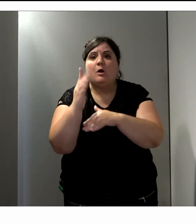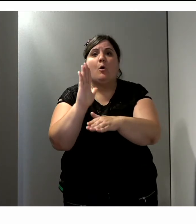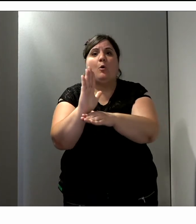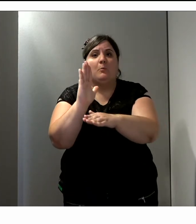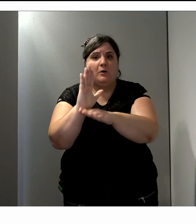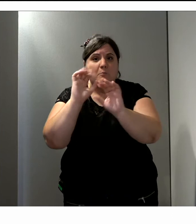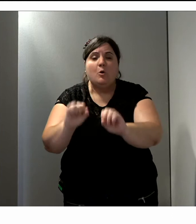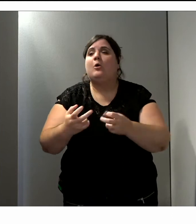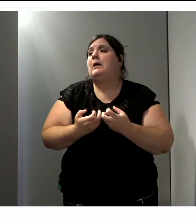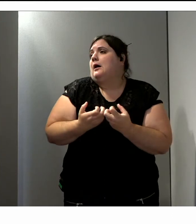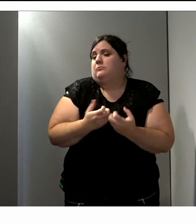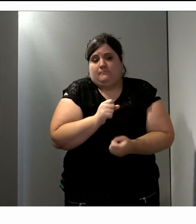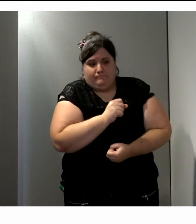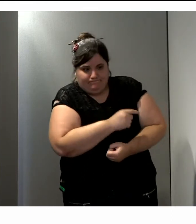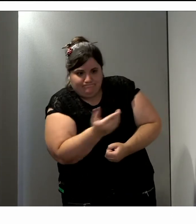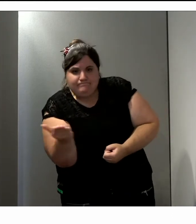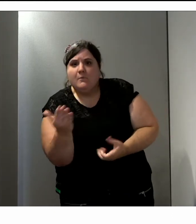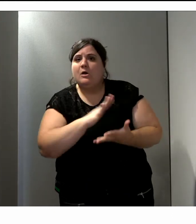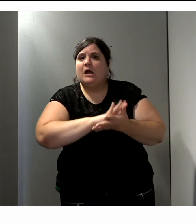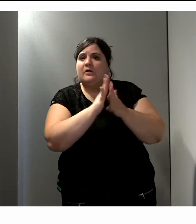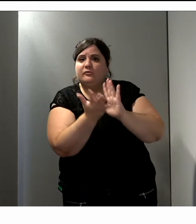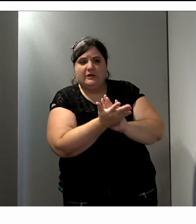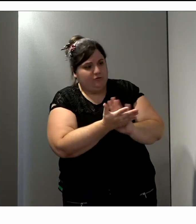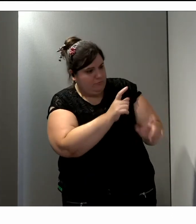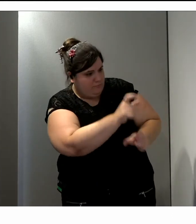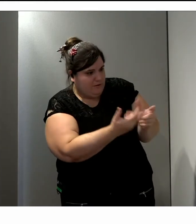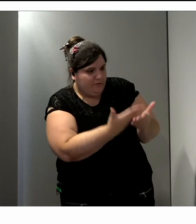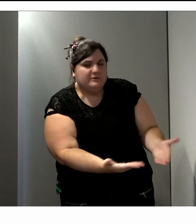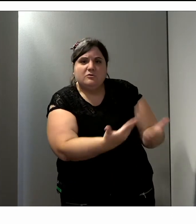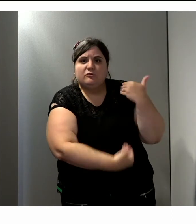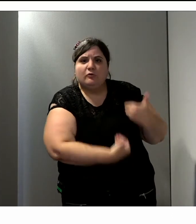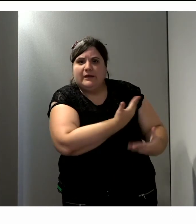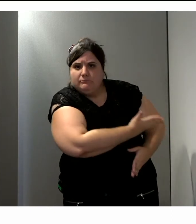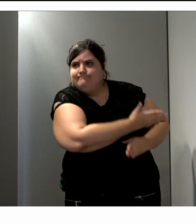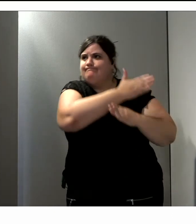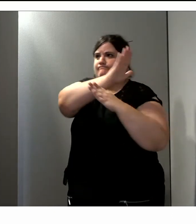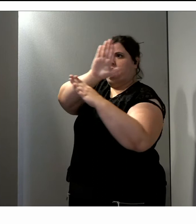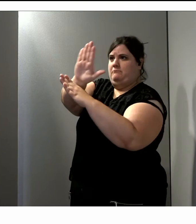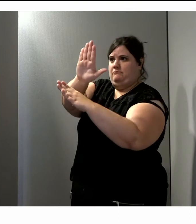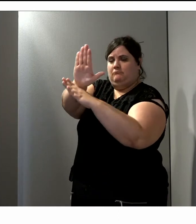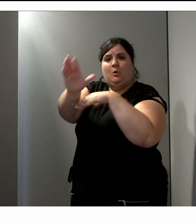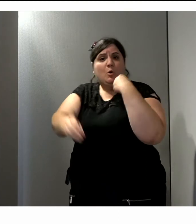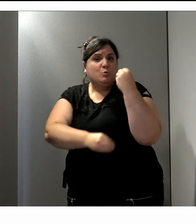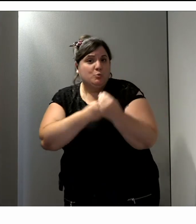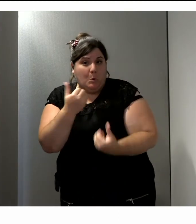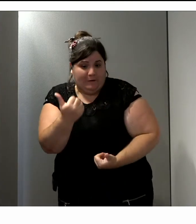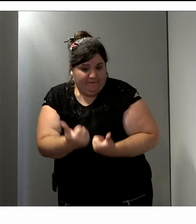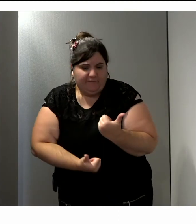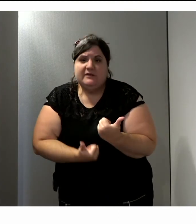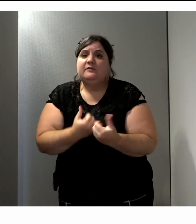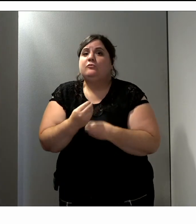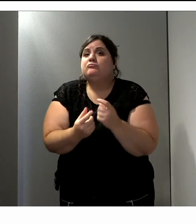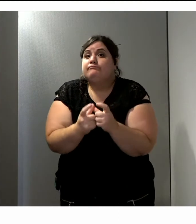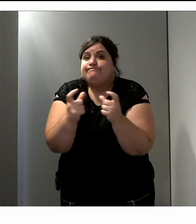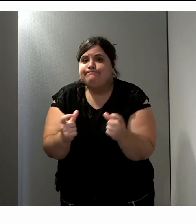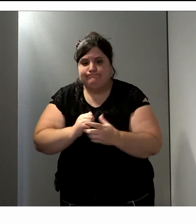qui concernent les associations qui représentent les personnes, les associations qui gèrent des services, et vous